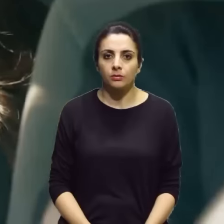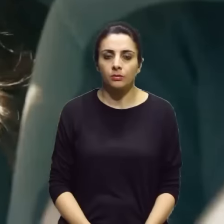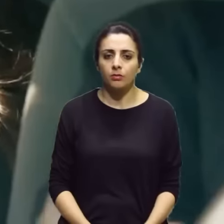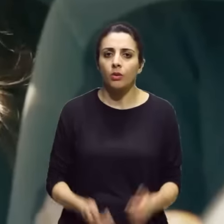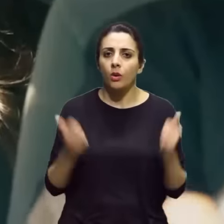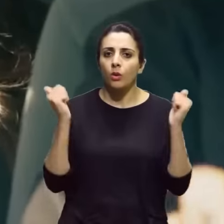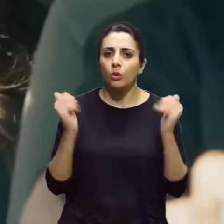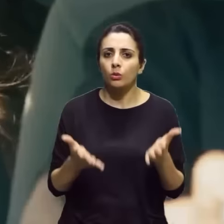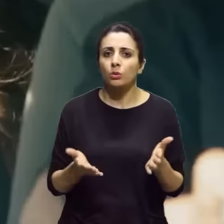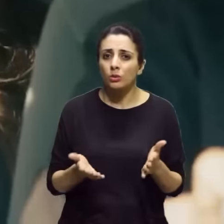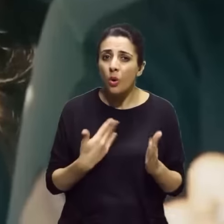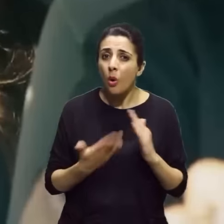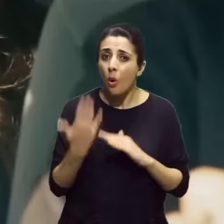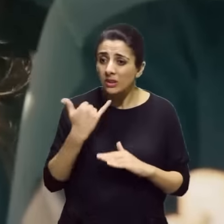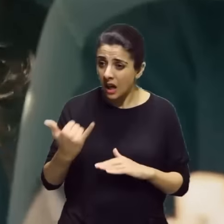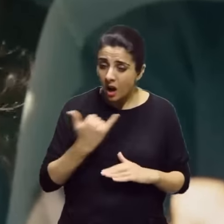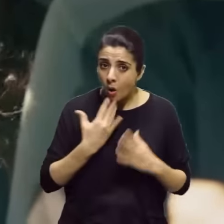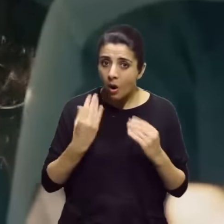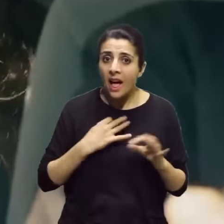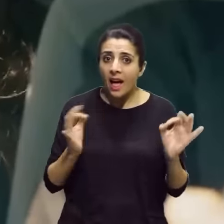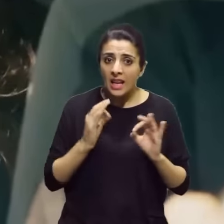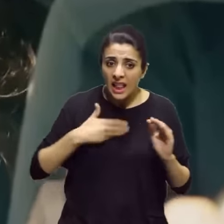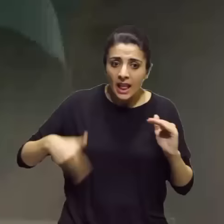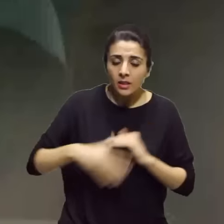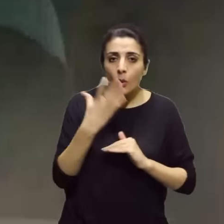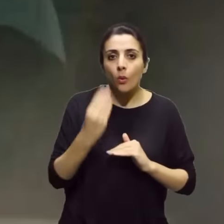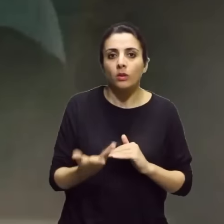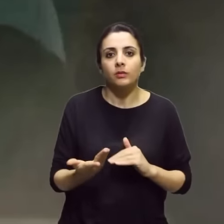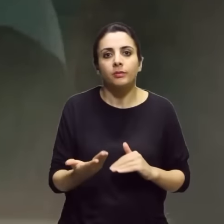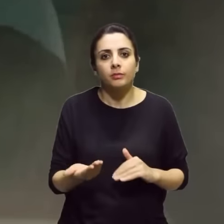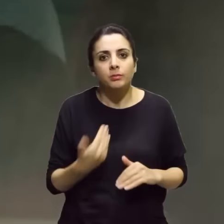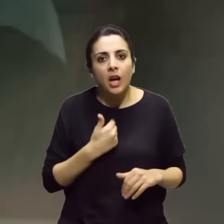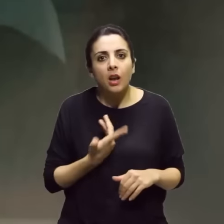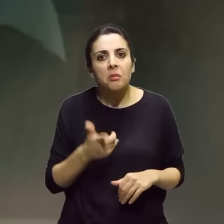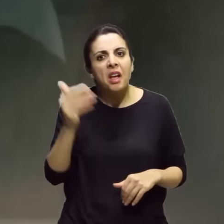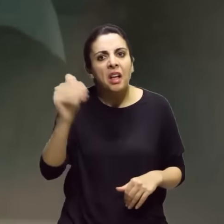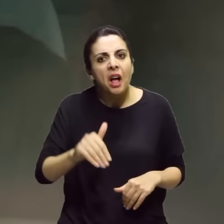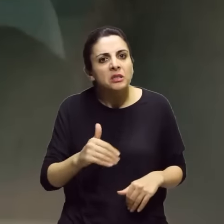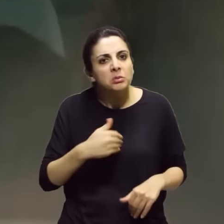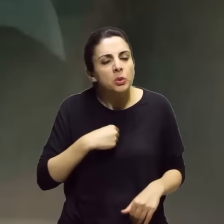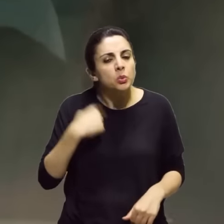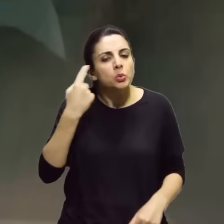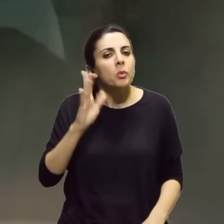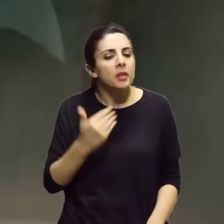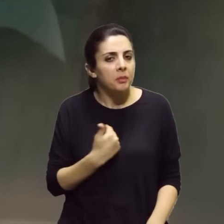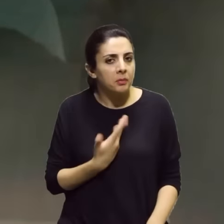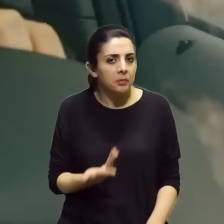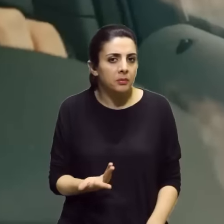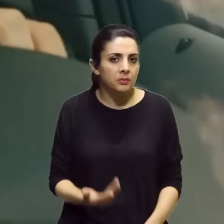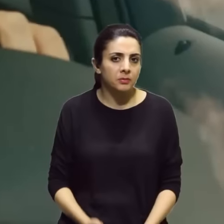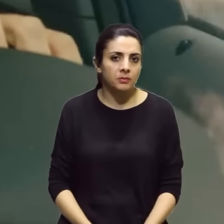Of ya, keşke daha önce arasaydınız. Erkenden çıkardık yola. Vallahi bizimle geleceğini hiç düşünmemiştim ben.